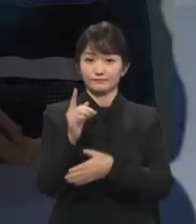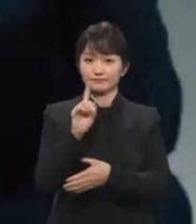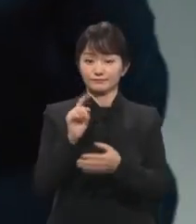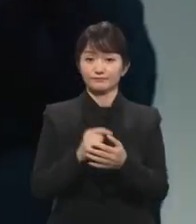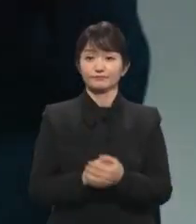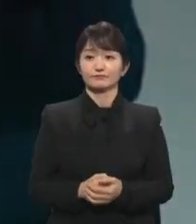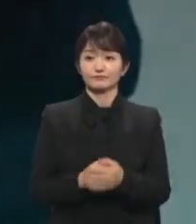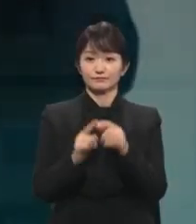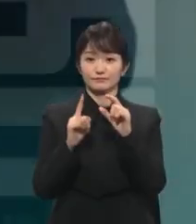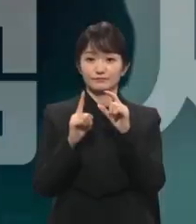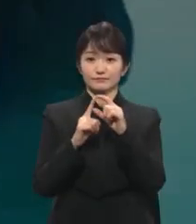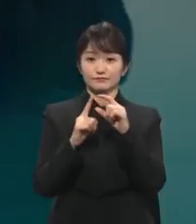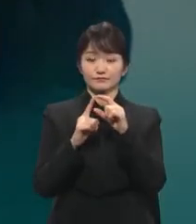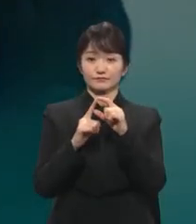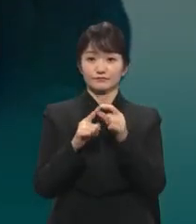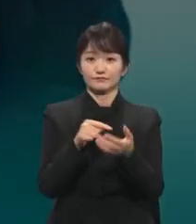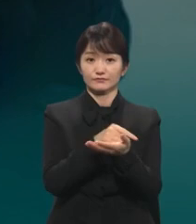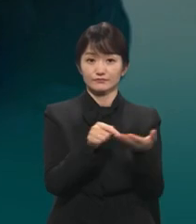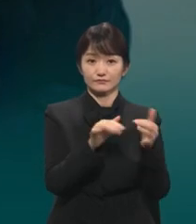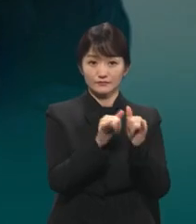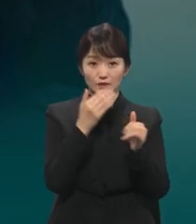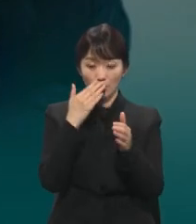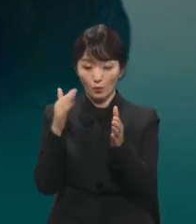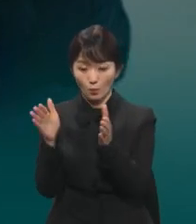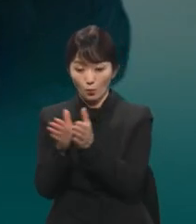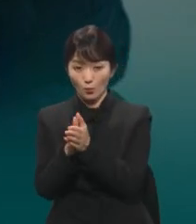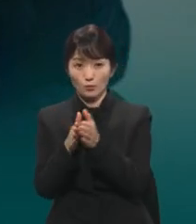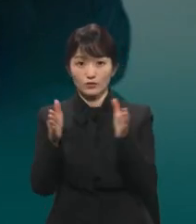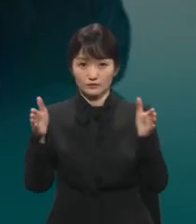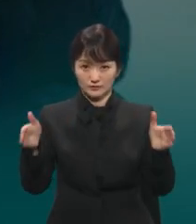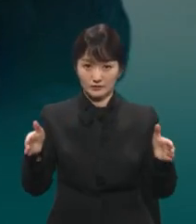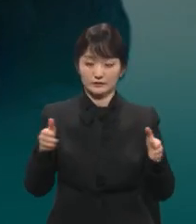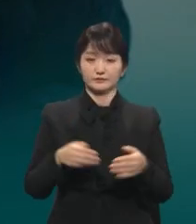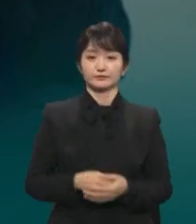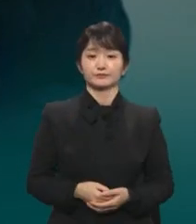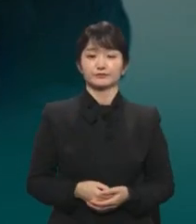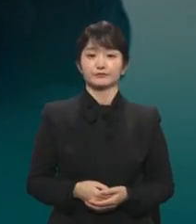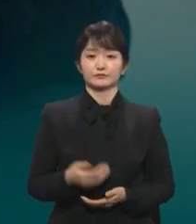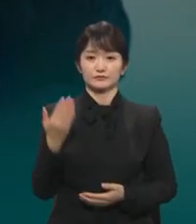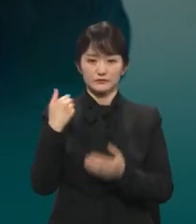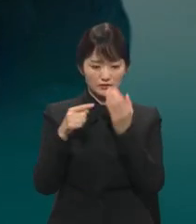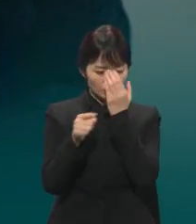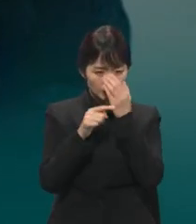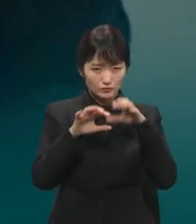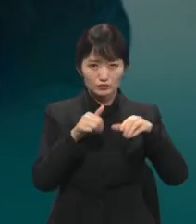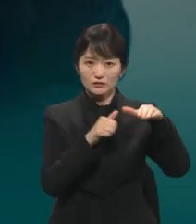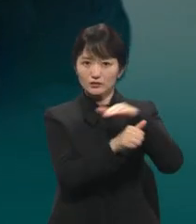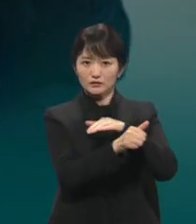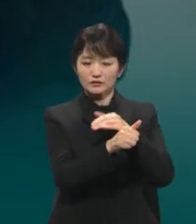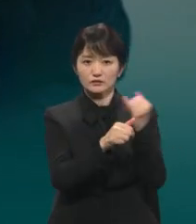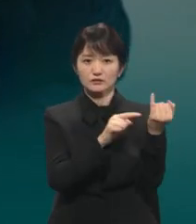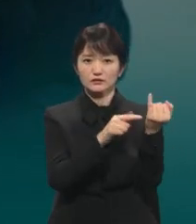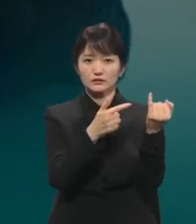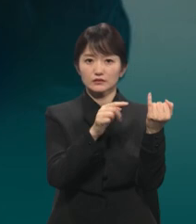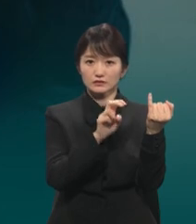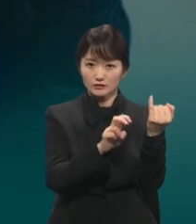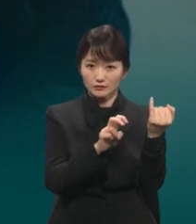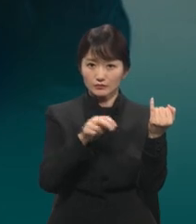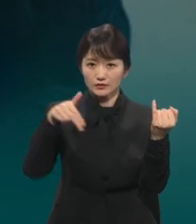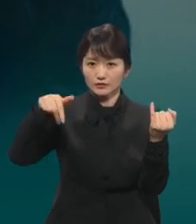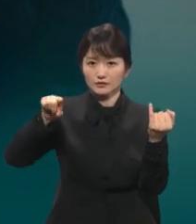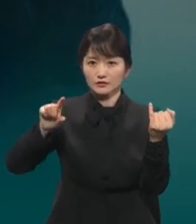키워드는 오늘은 요렇게 잡았습니다 피해자와 공범 사이 전 팬신 국가대표 남현이 씨와 전청조 씨